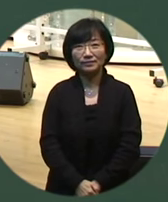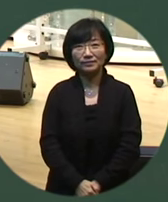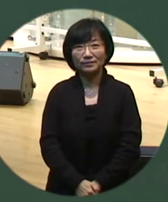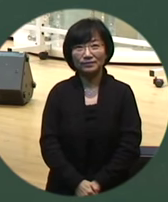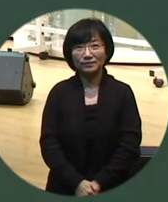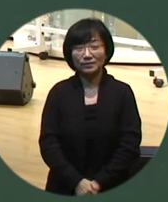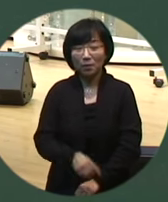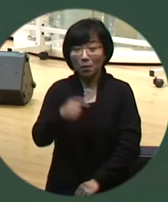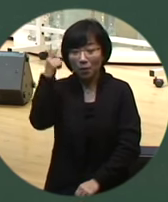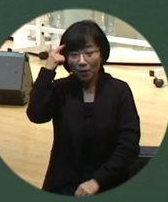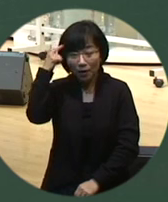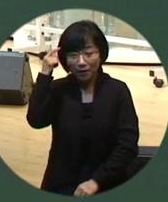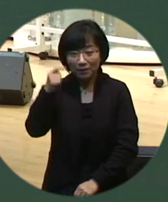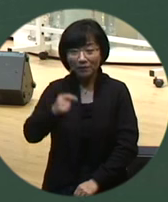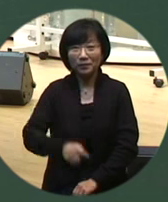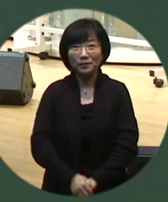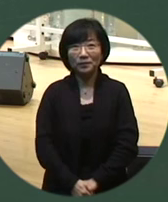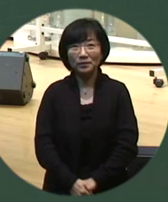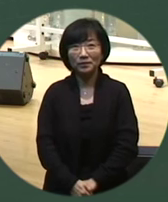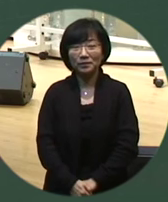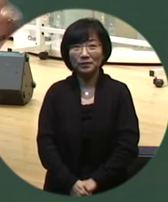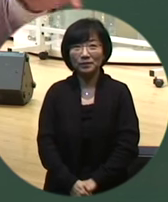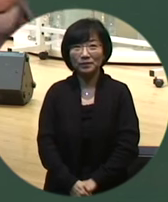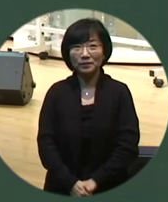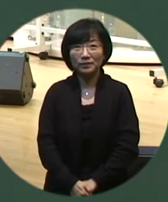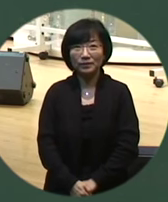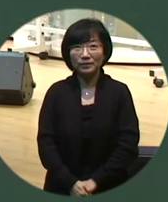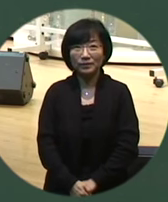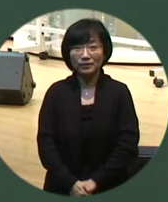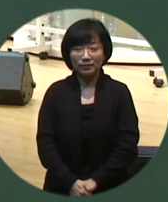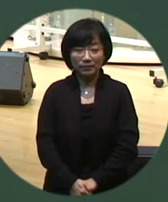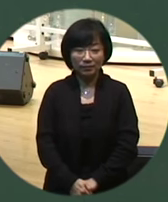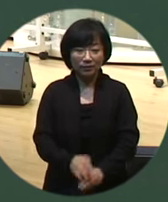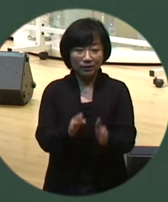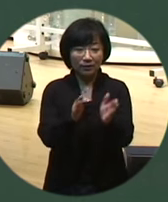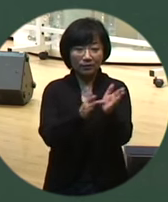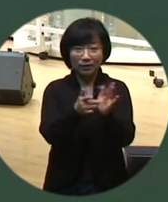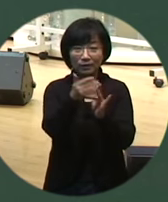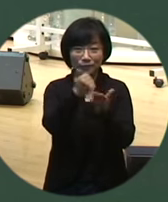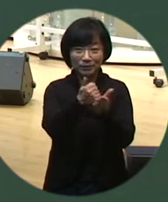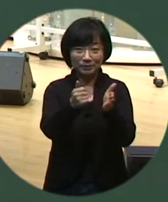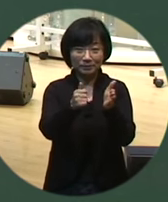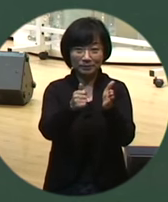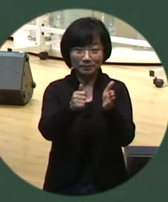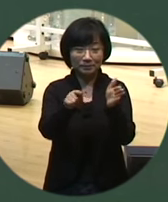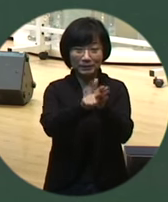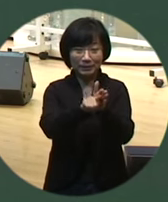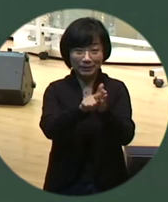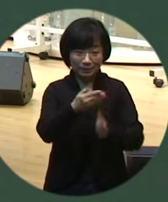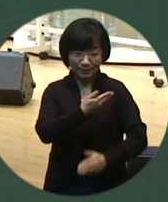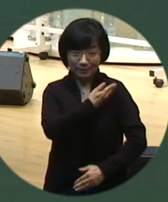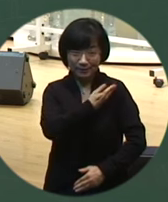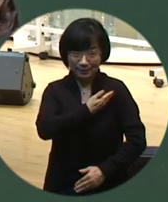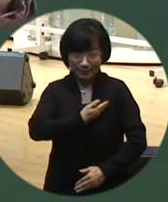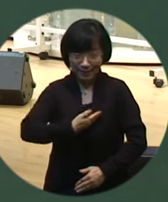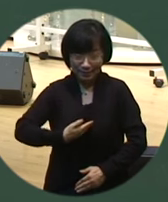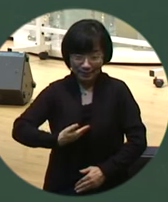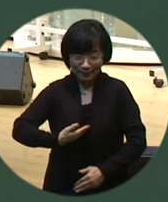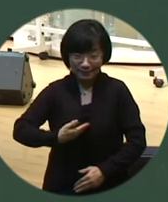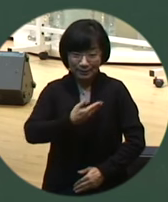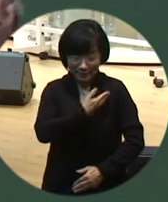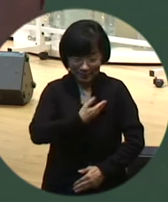예수님의 제자들은 멀쩡한 직업 내버리고 주님 따라가요 또. Jesus believers, they let go all their occupation and line. 주님이